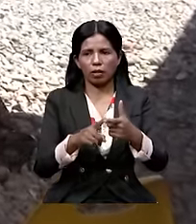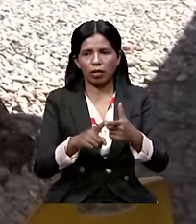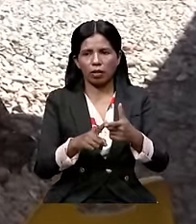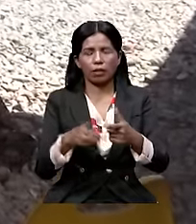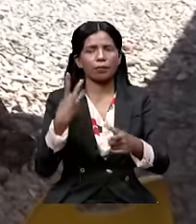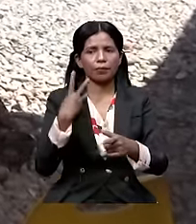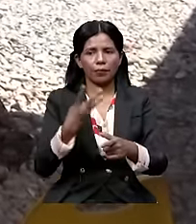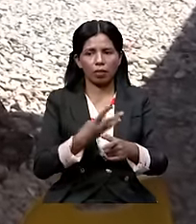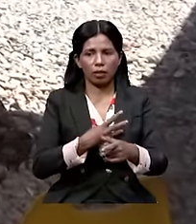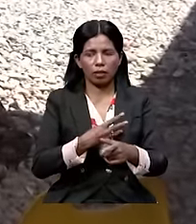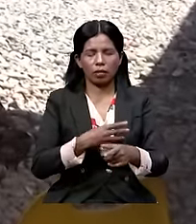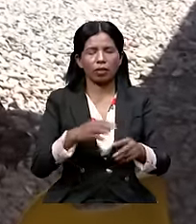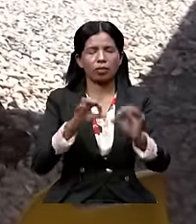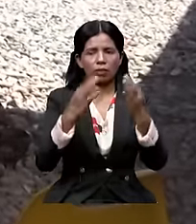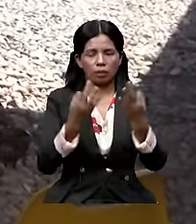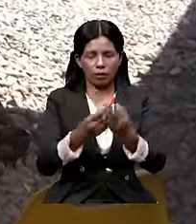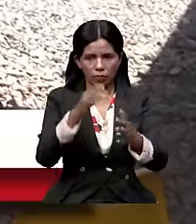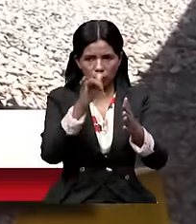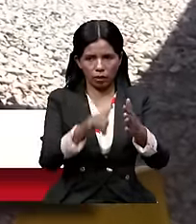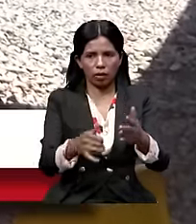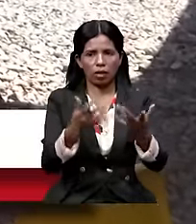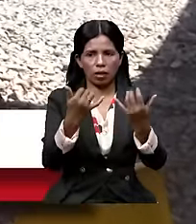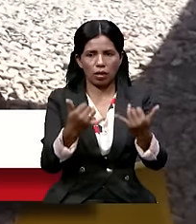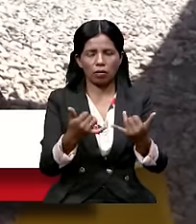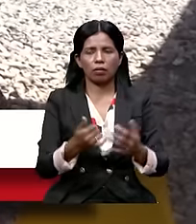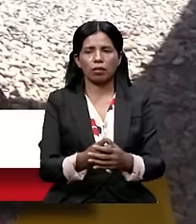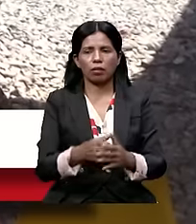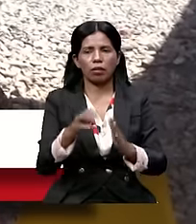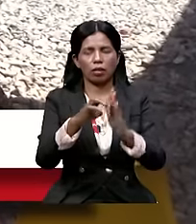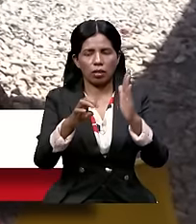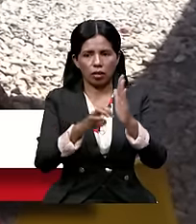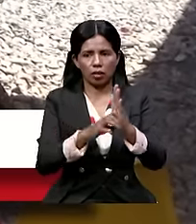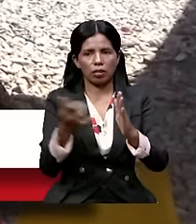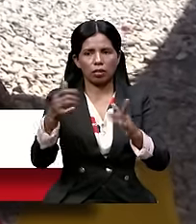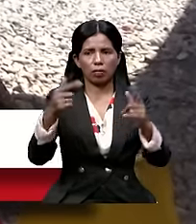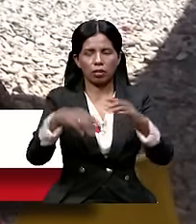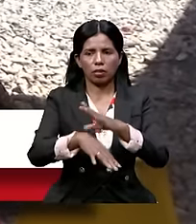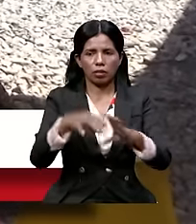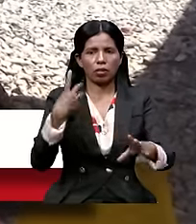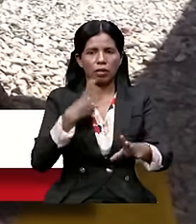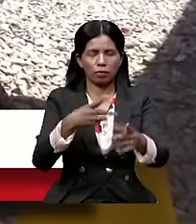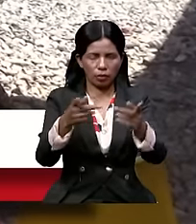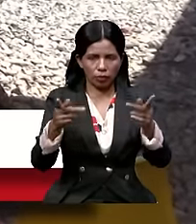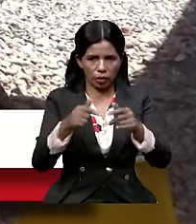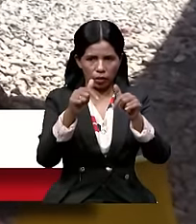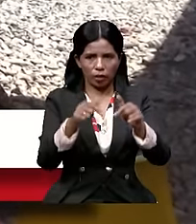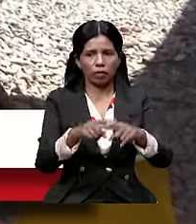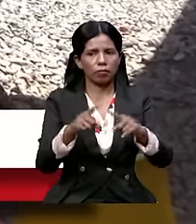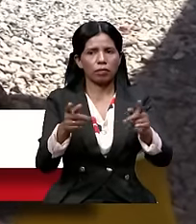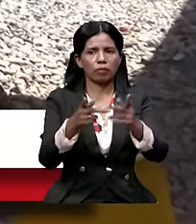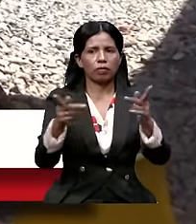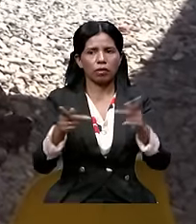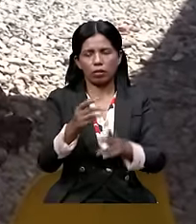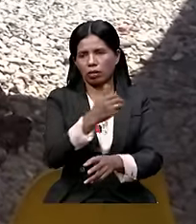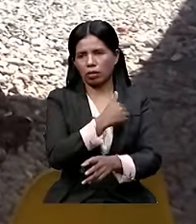sa ke luar ga ono mak ihane mas agora dadak ni estadu sir mai atas sa ami sifating ne mai sifating mo